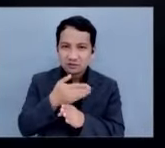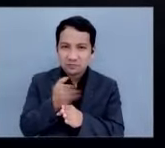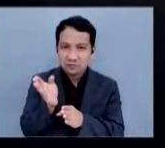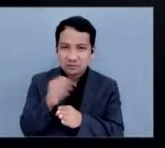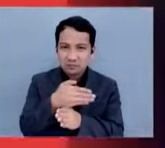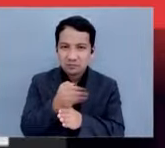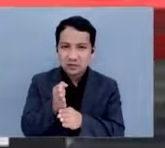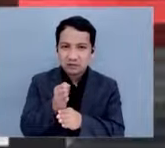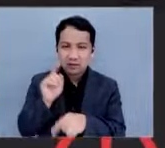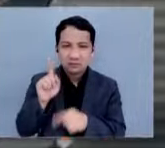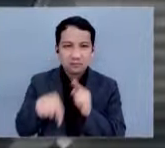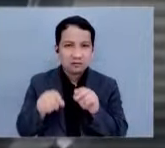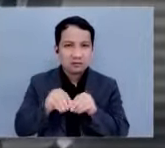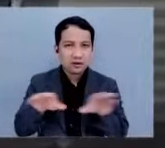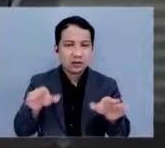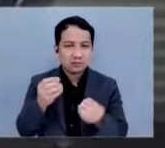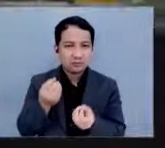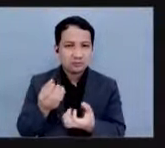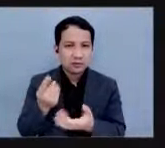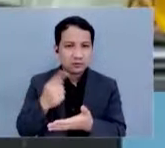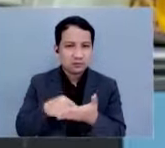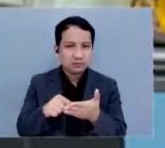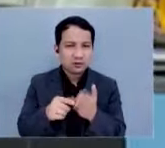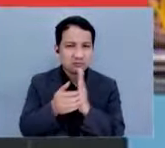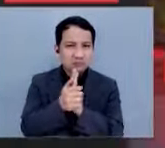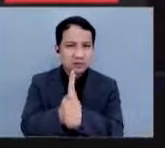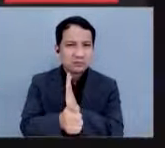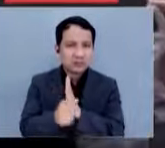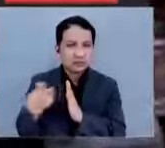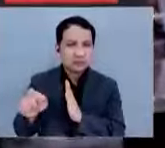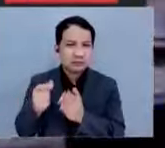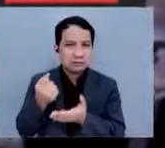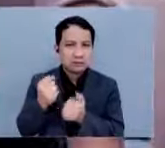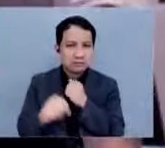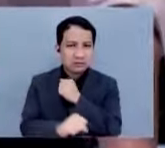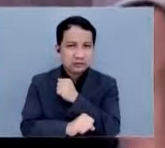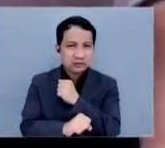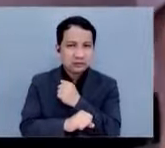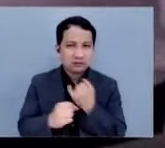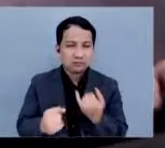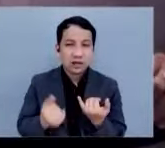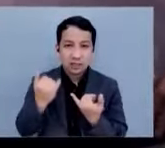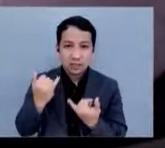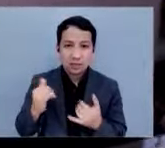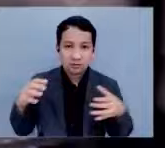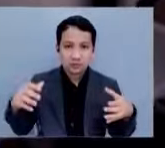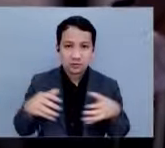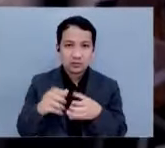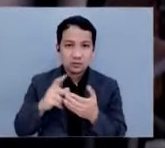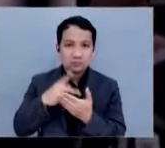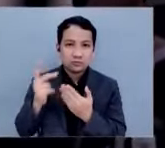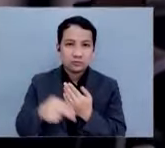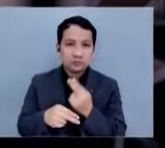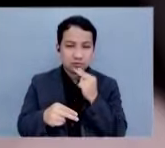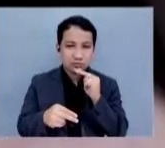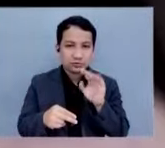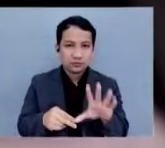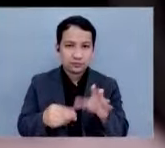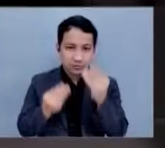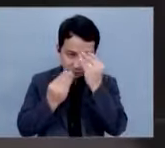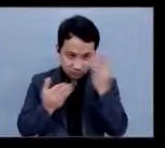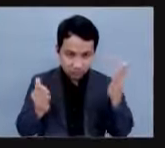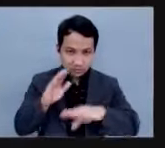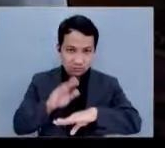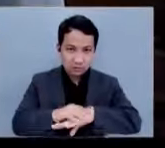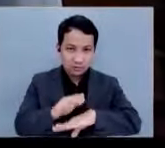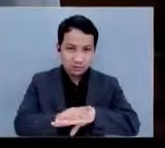ngayong hindi lang dumarami, kundi humuhusay pa ang mga kawatan. Kaya naman bumuo ng programa ang News 5 para magbigay babala sa